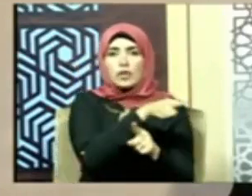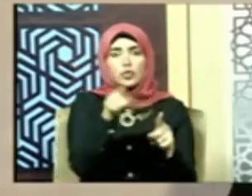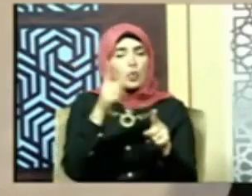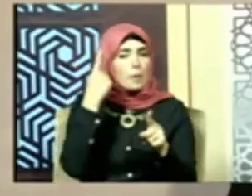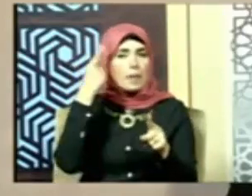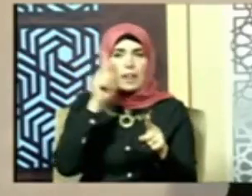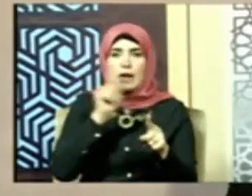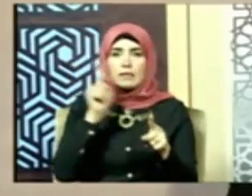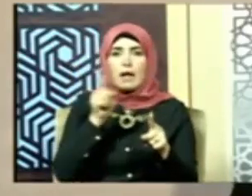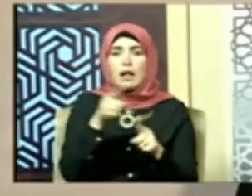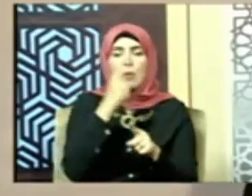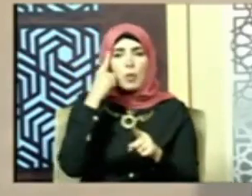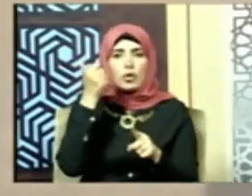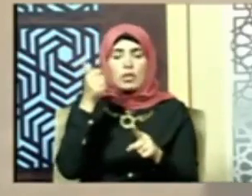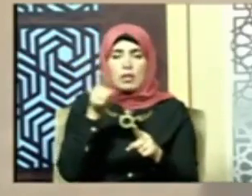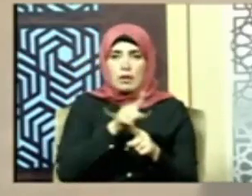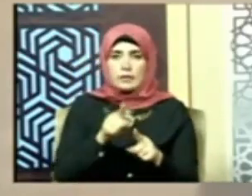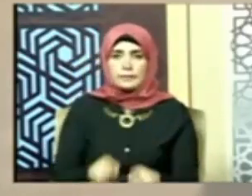لا تعلمون.